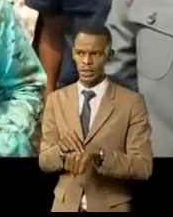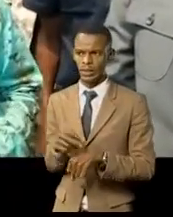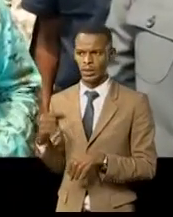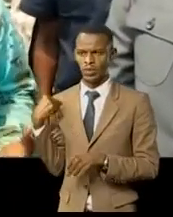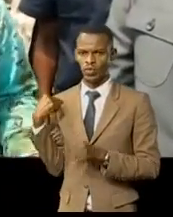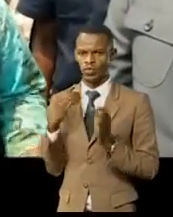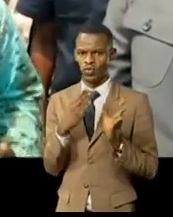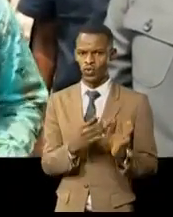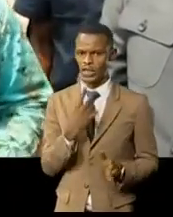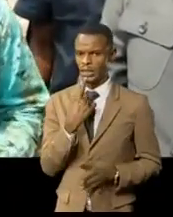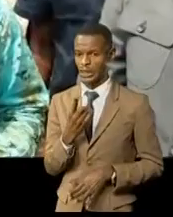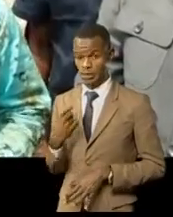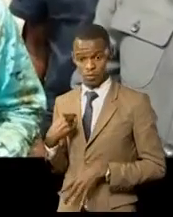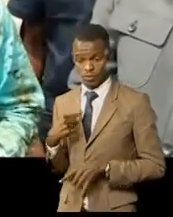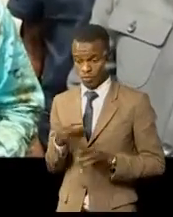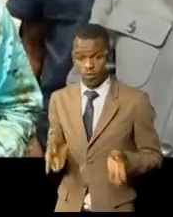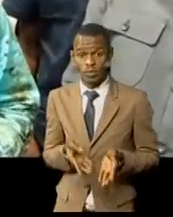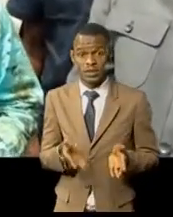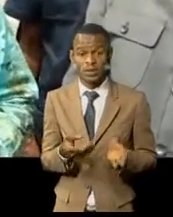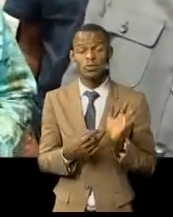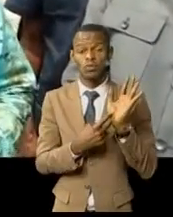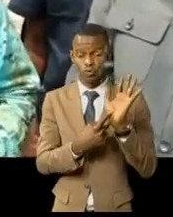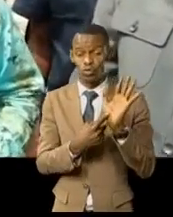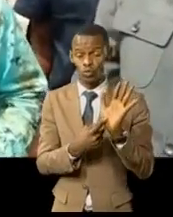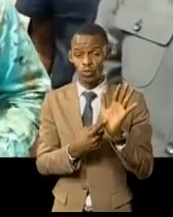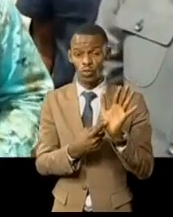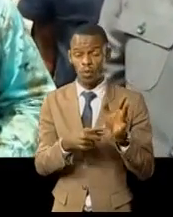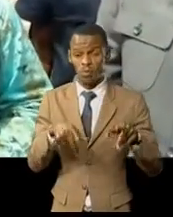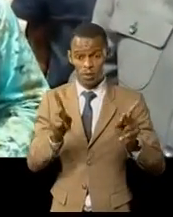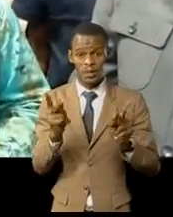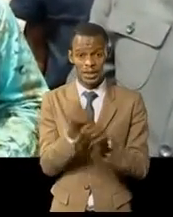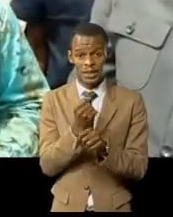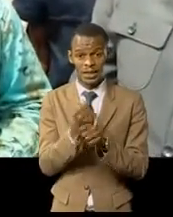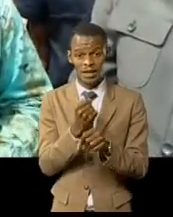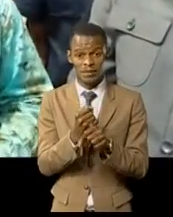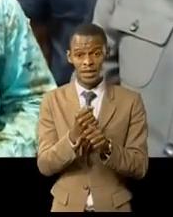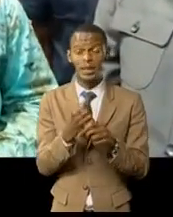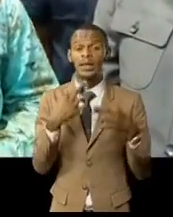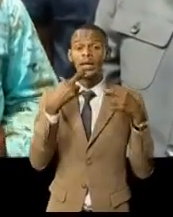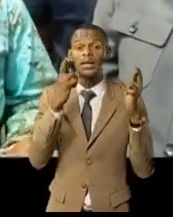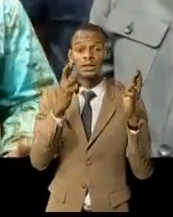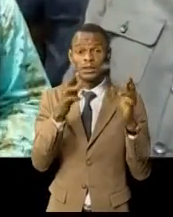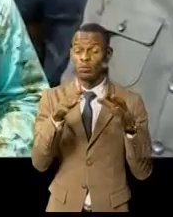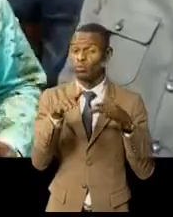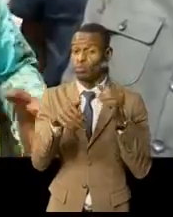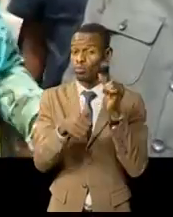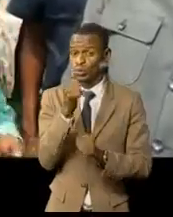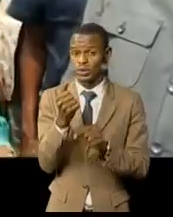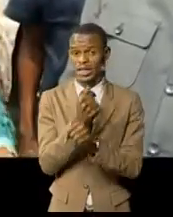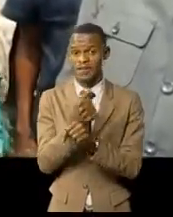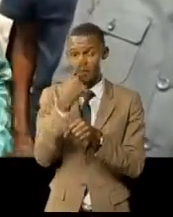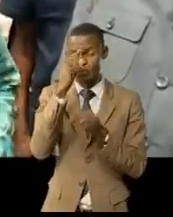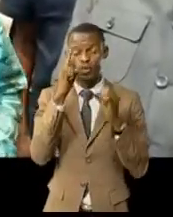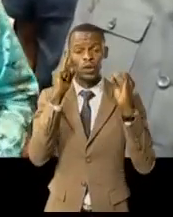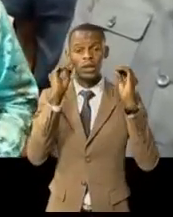surtout dans le cadre de la gratuité de l'enseignement de base. C'est pourquoi nous venons mettre